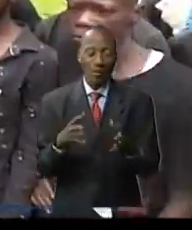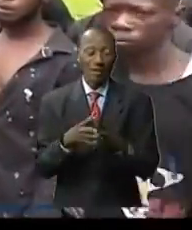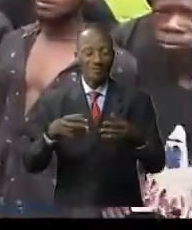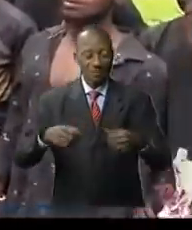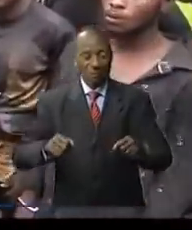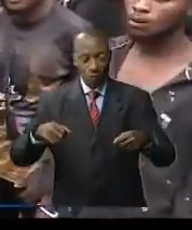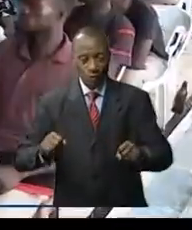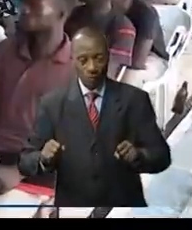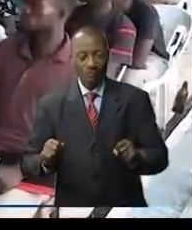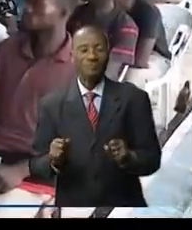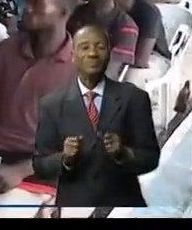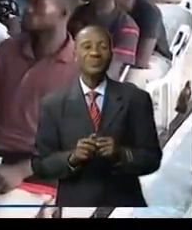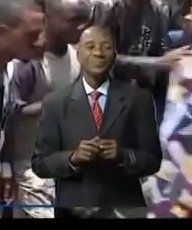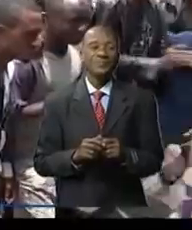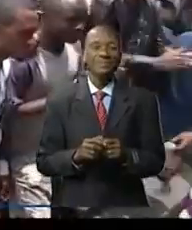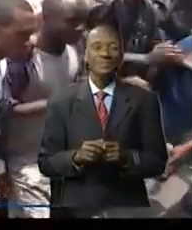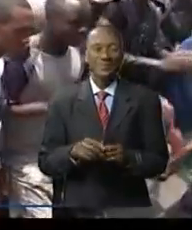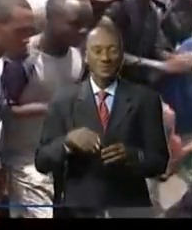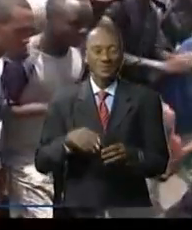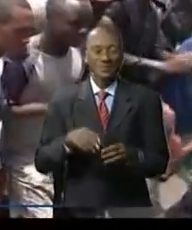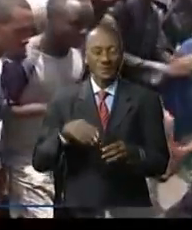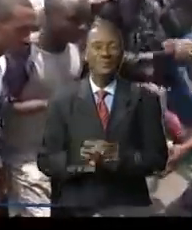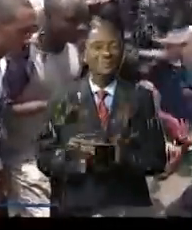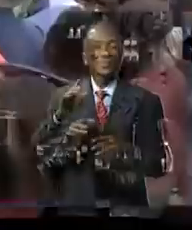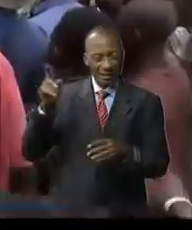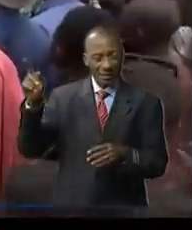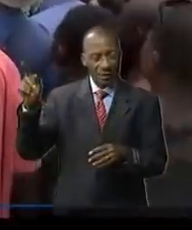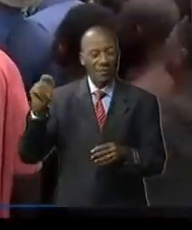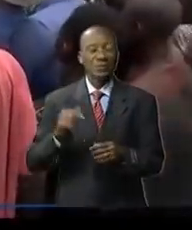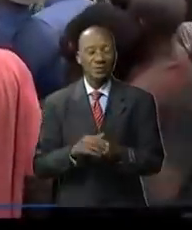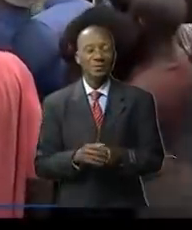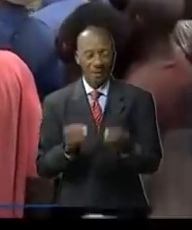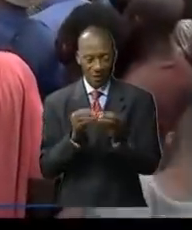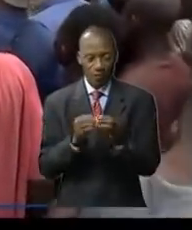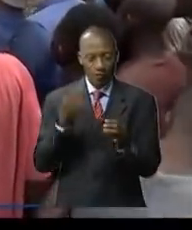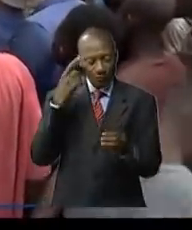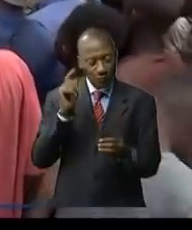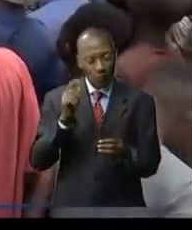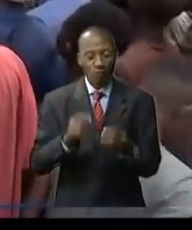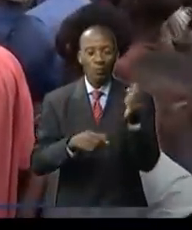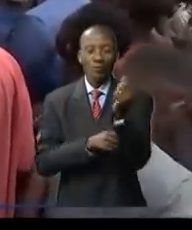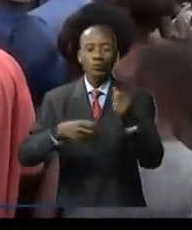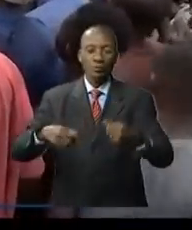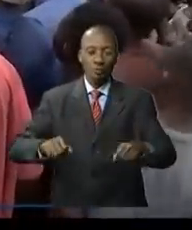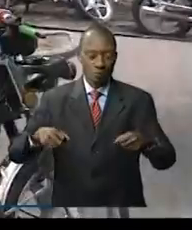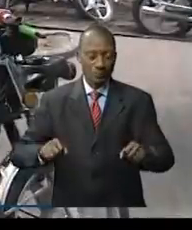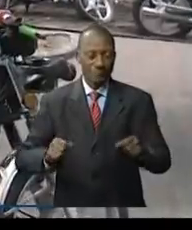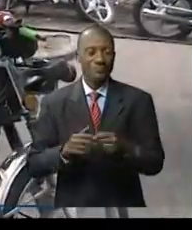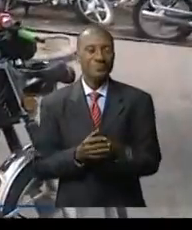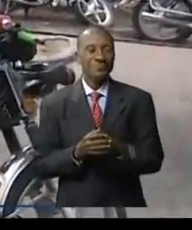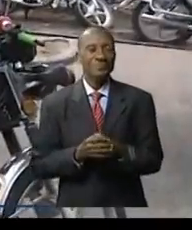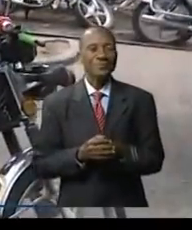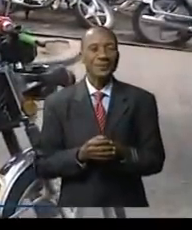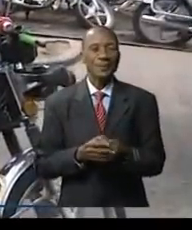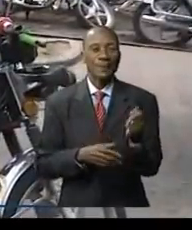Moutinga a mis à profit sa présence en Célé pour sensibiliser les motocyclistes de cette partie de la capitale. Les motocyclistes rendent un